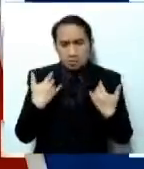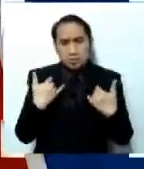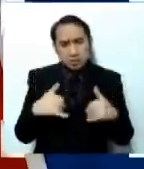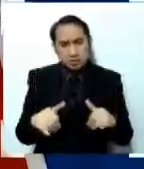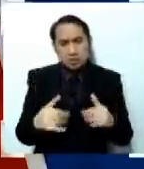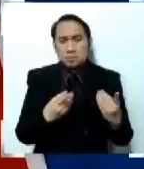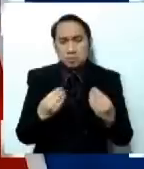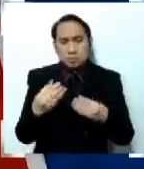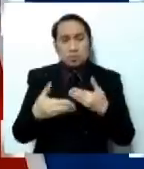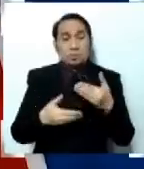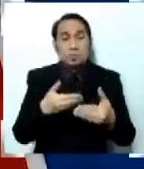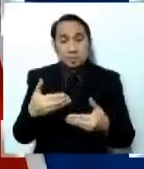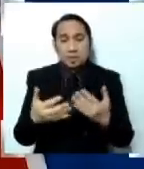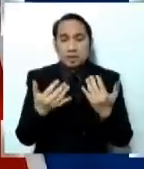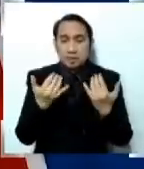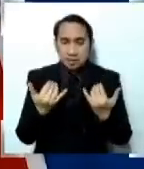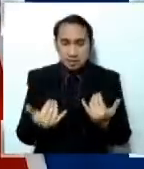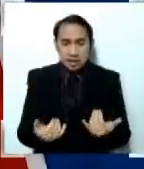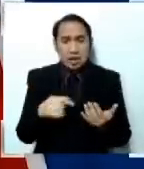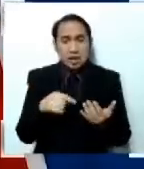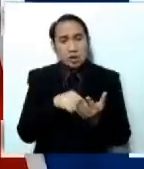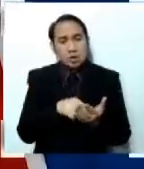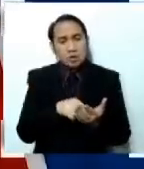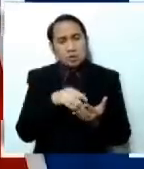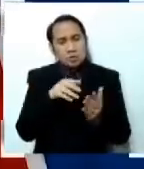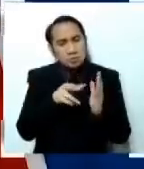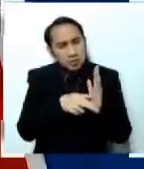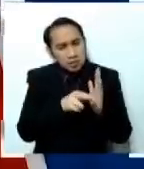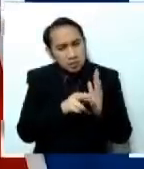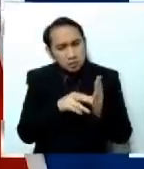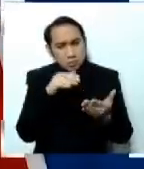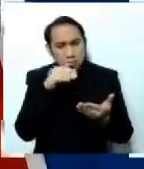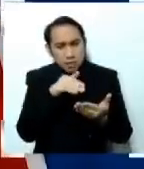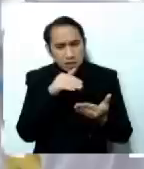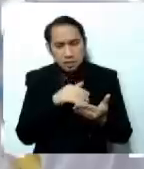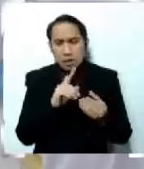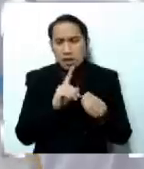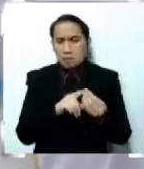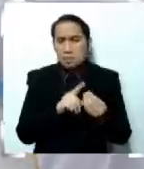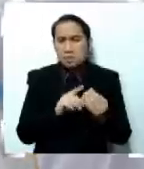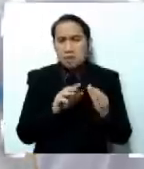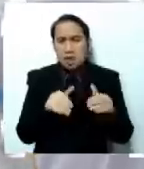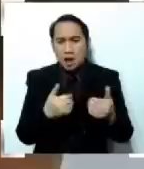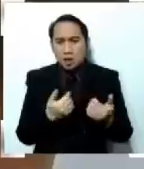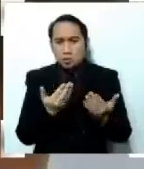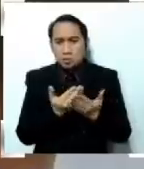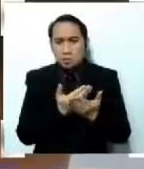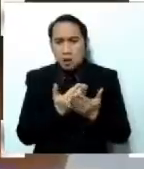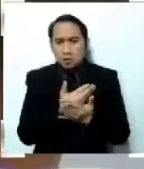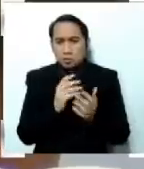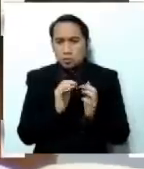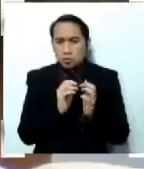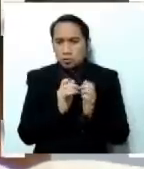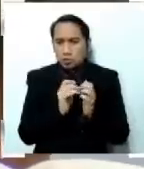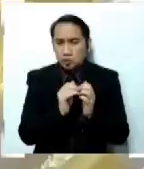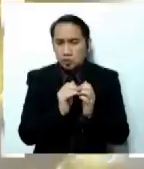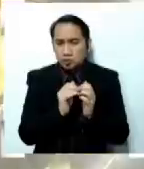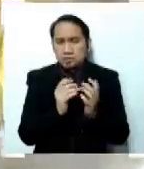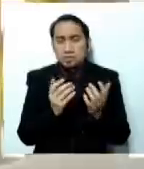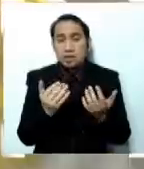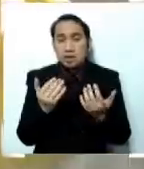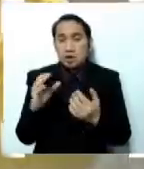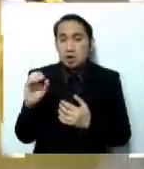ngayon, pinag-aaralan pa ang epekto ng mga variants sa pagdami ng COVID cases sa bansa. Ayon sa Okta Research, buo ba